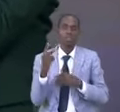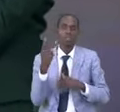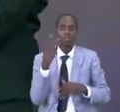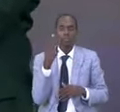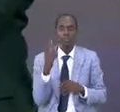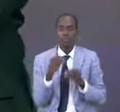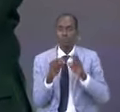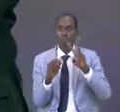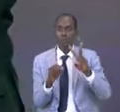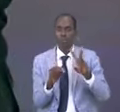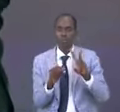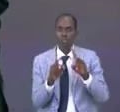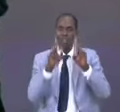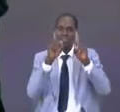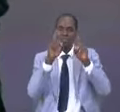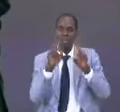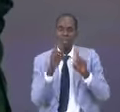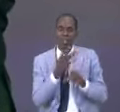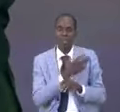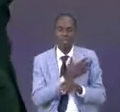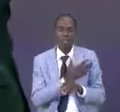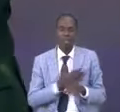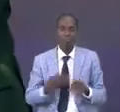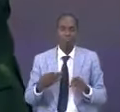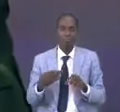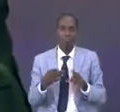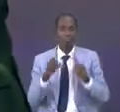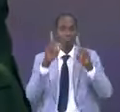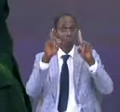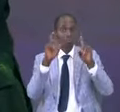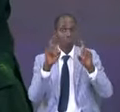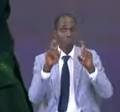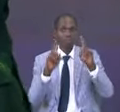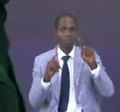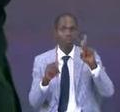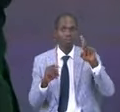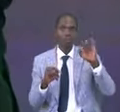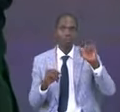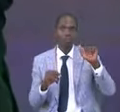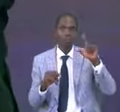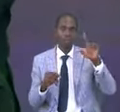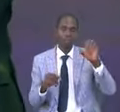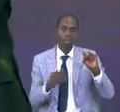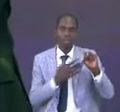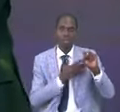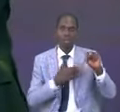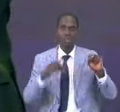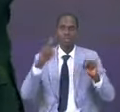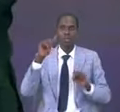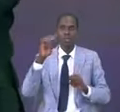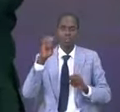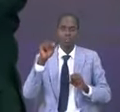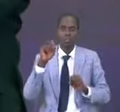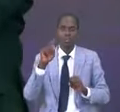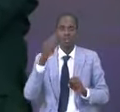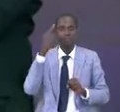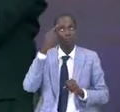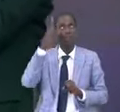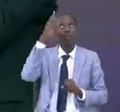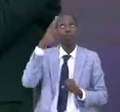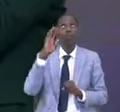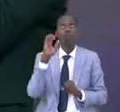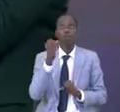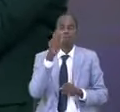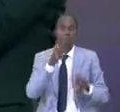épreuves et les tests pour le peuple de Dieu les épreuves les tests pour le peuple de Dieu troisièmement confié